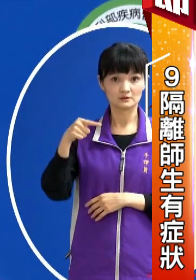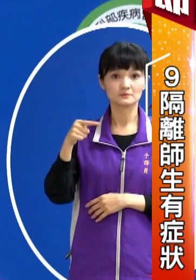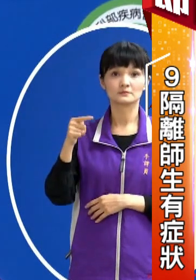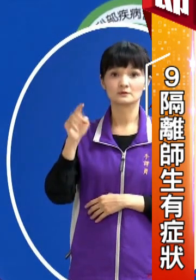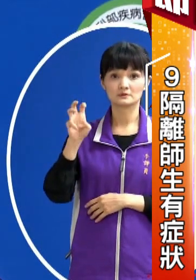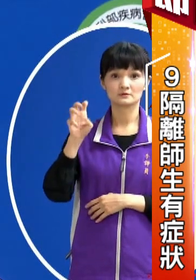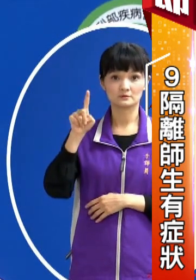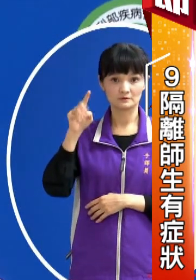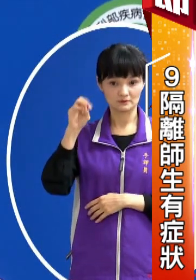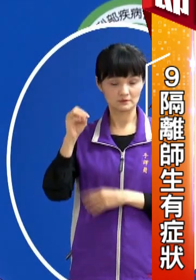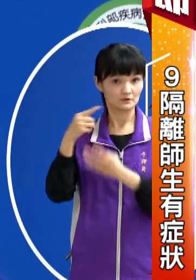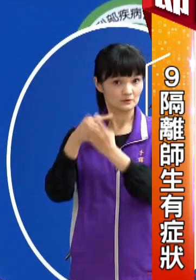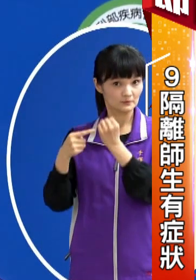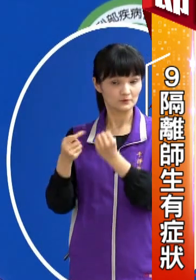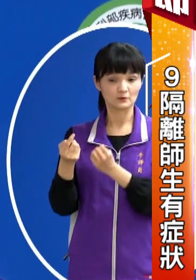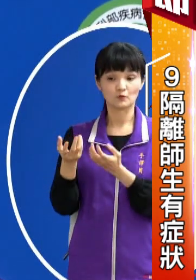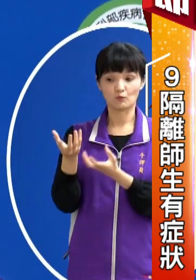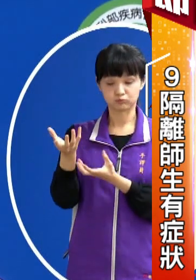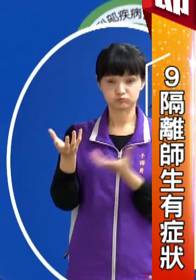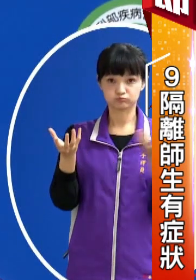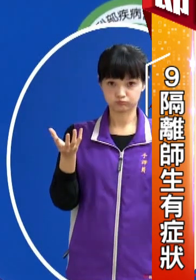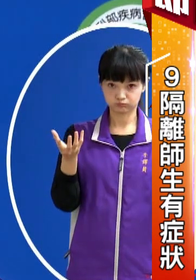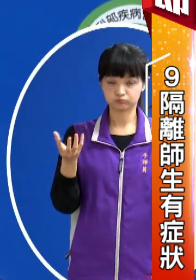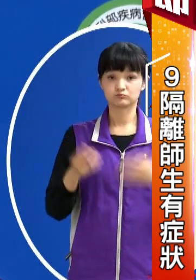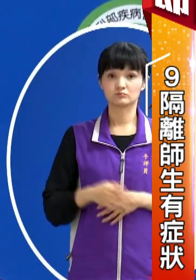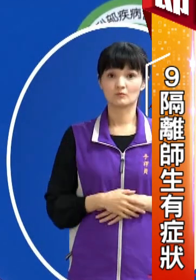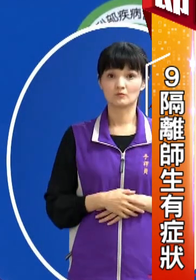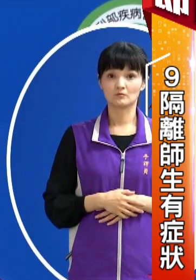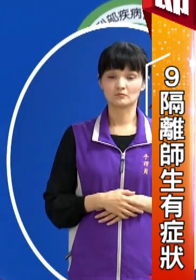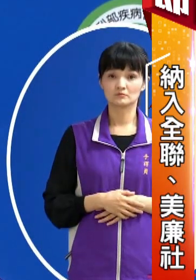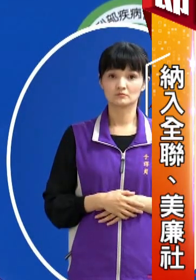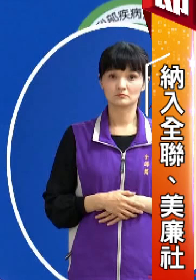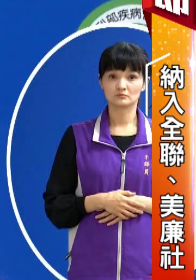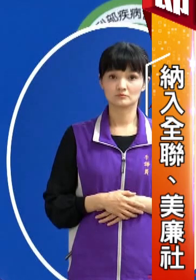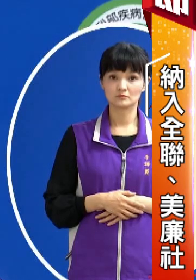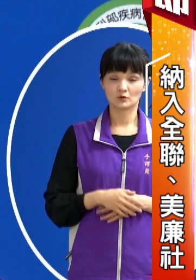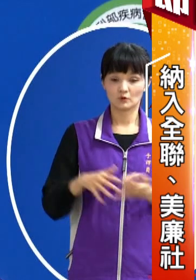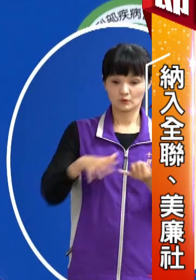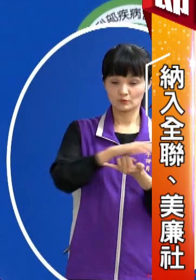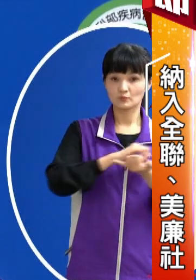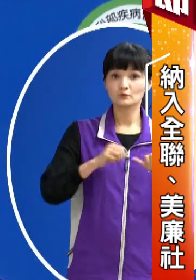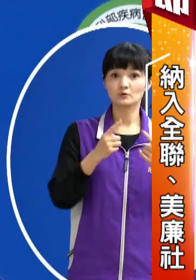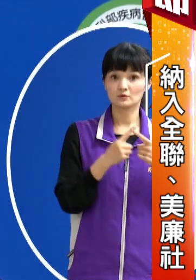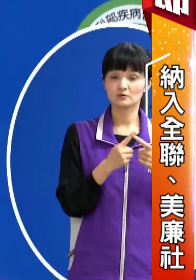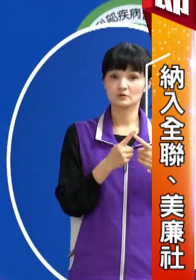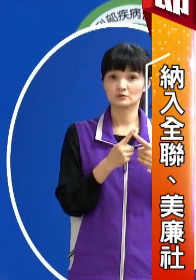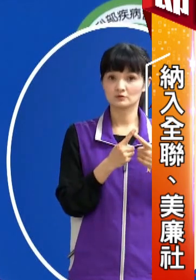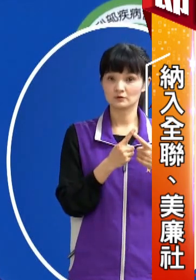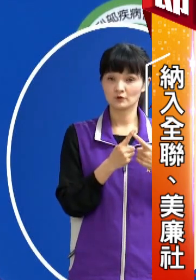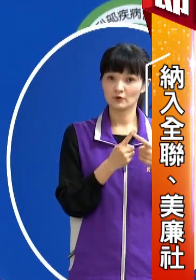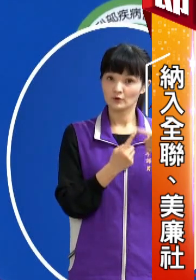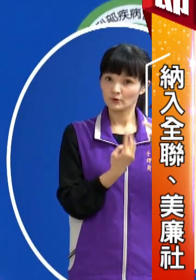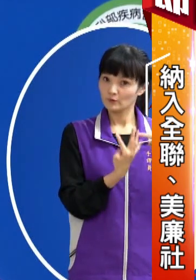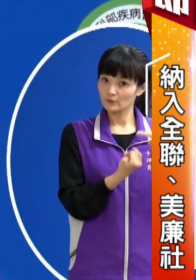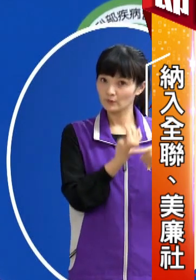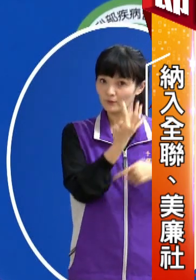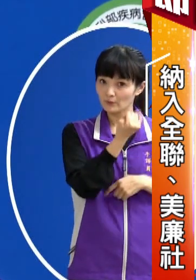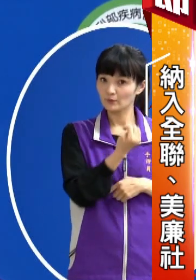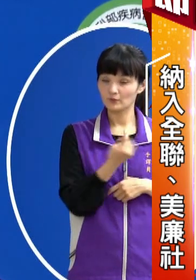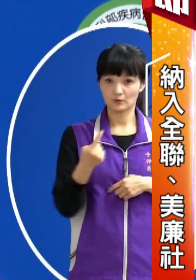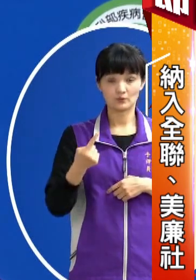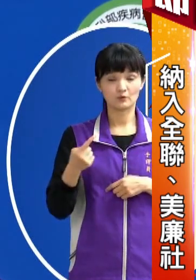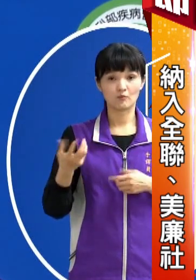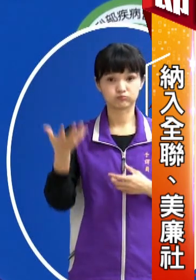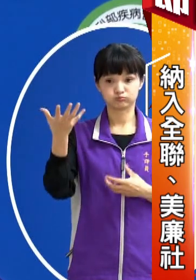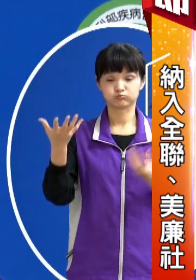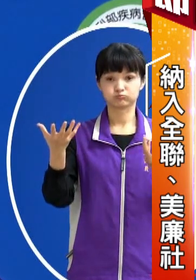4131万片，那这个配发量当然远比总人口还要更多了。换句话说，每一个人都去买都会够